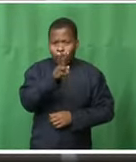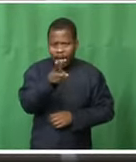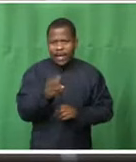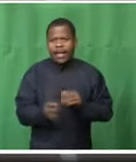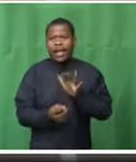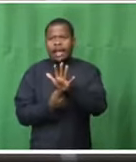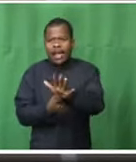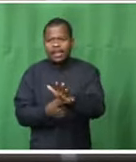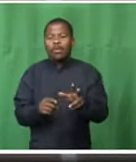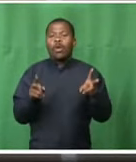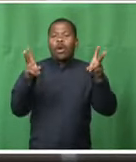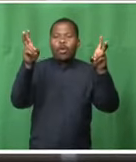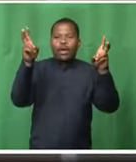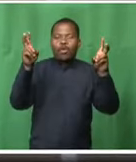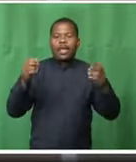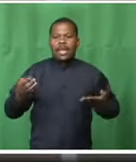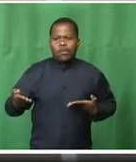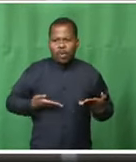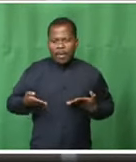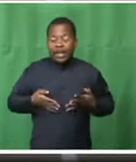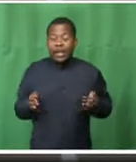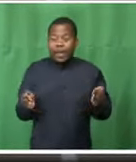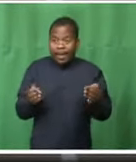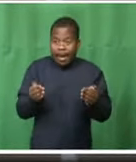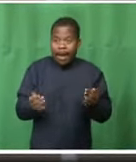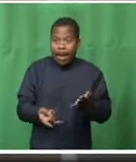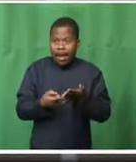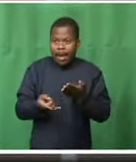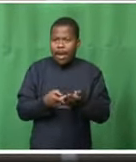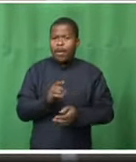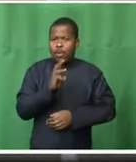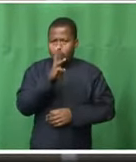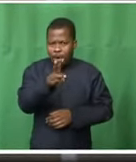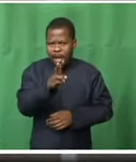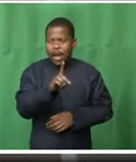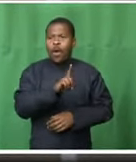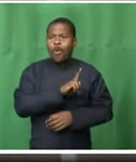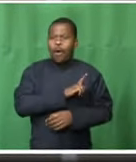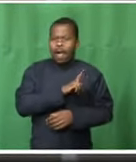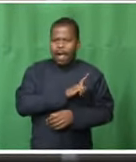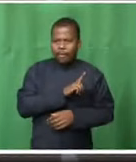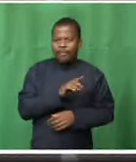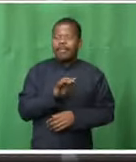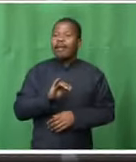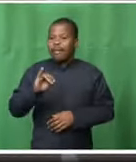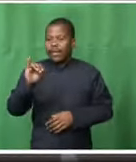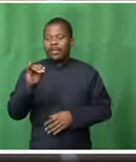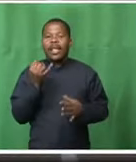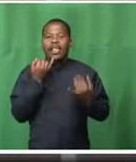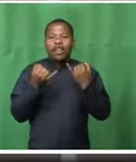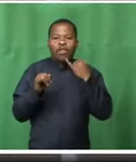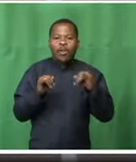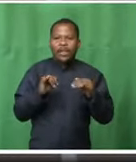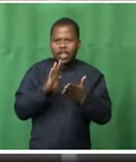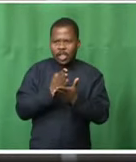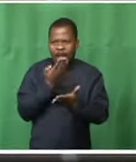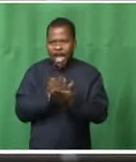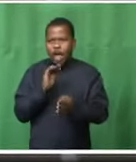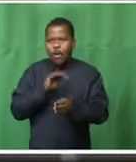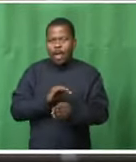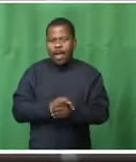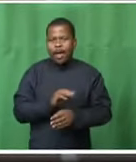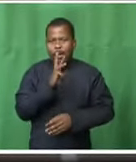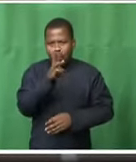ikakhulu endzabeni dabo somabhizinisi labancane ngekuthi kushiyelwane ligwayi